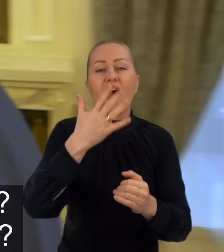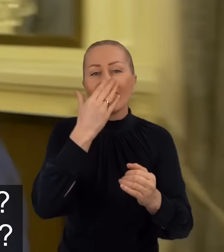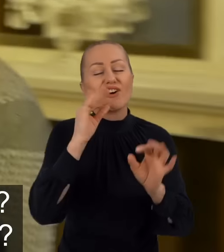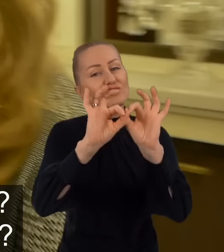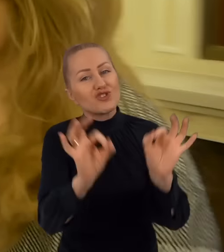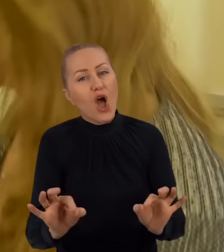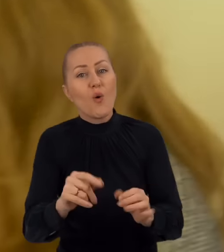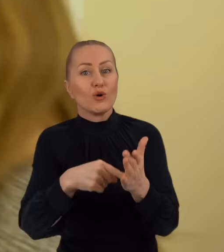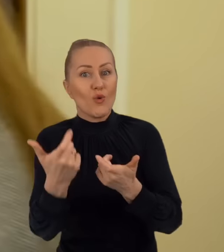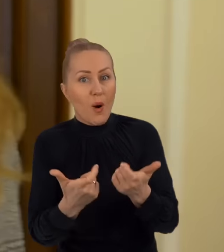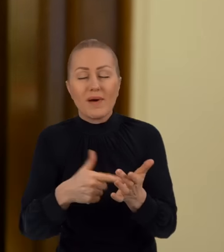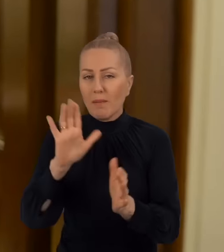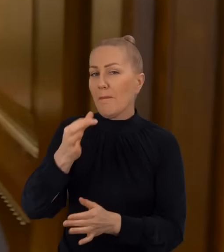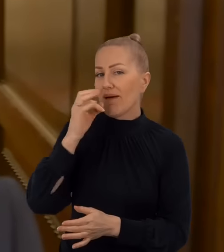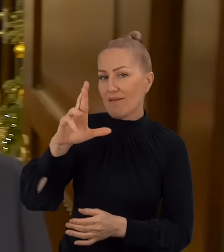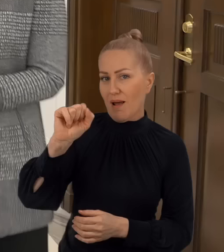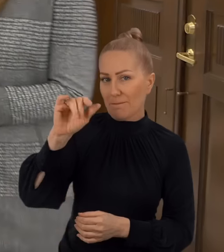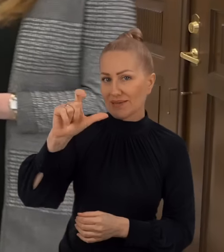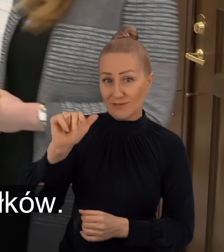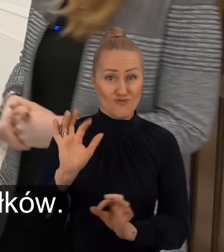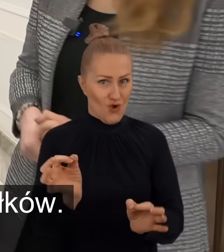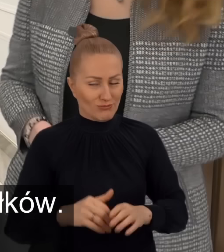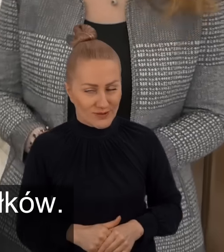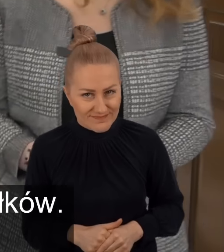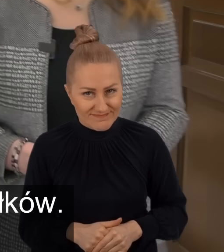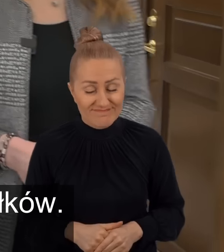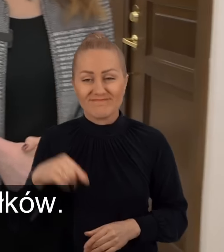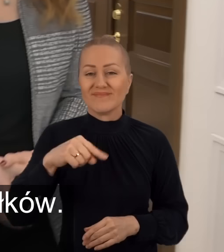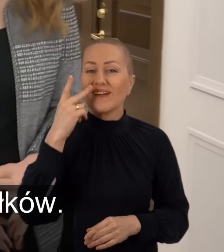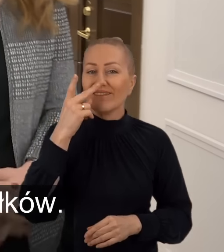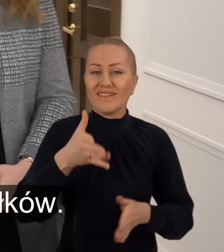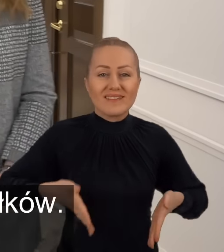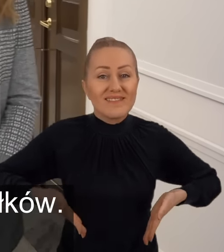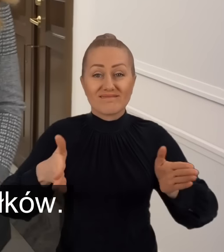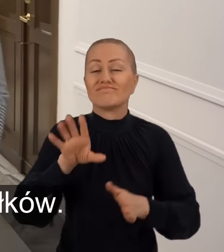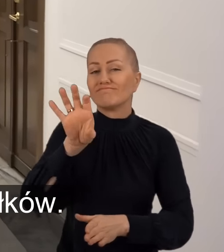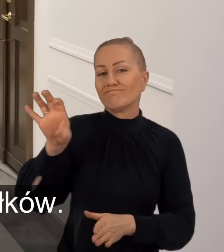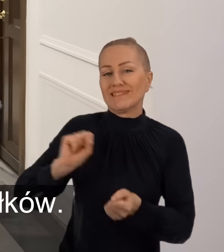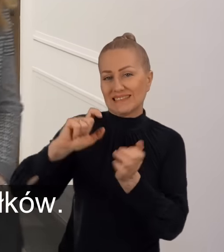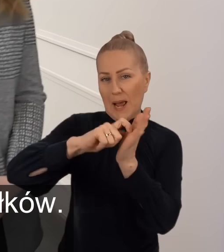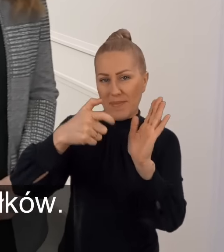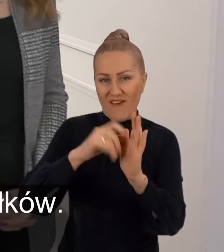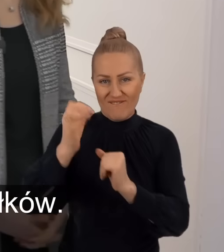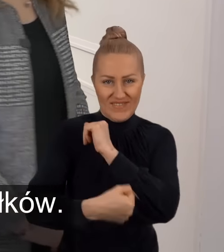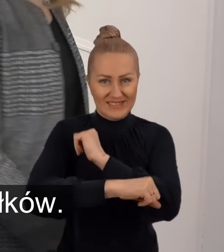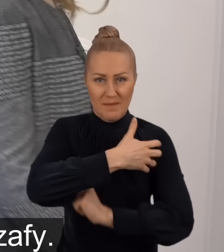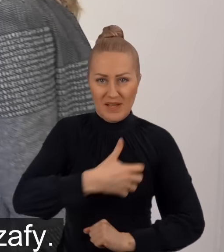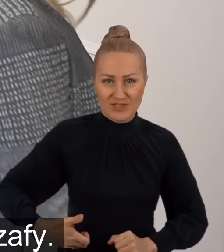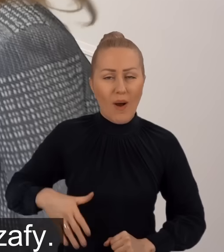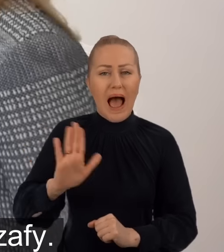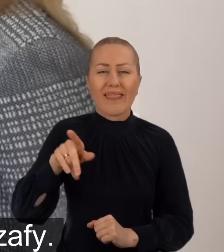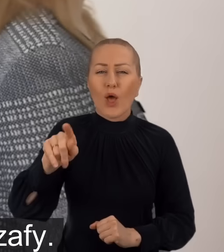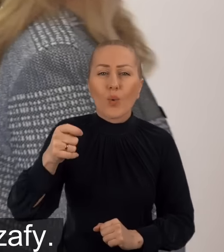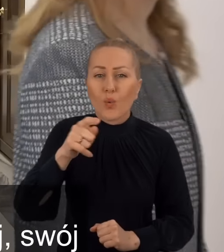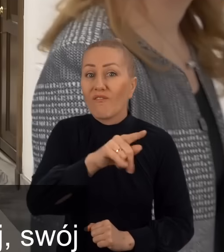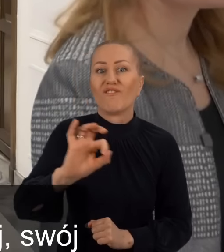rękawiczki. O Rapackiego. Dobrze, tak zrobimy. Tutaj już są gabinety wicemarszałków. A nie, bo ten